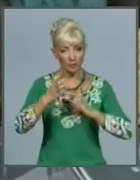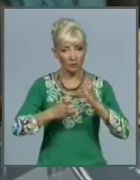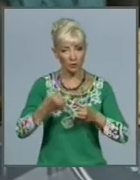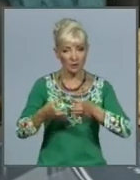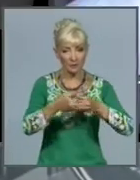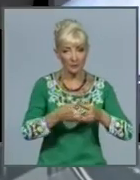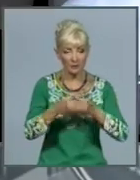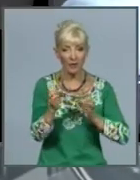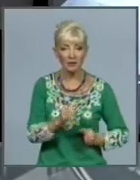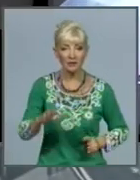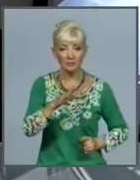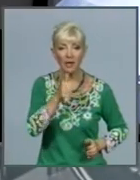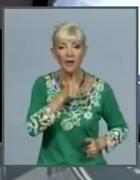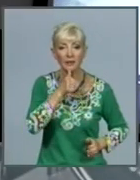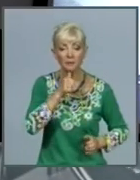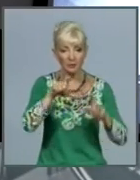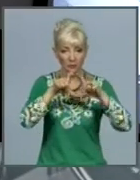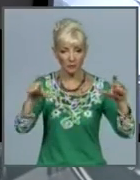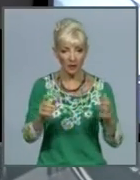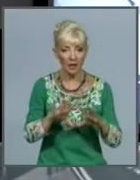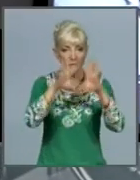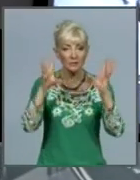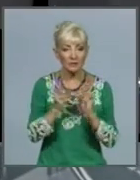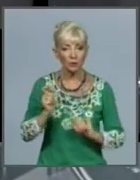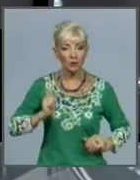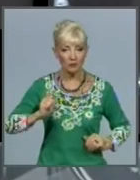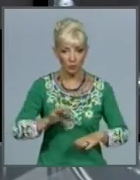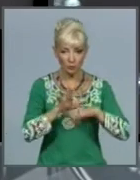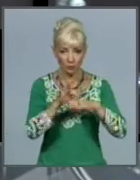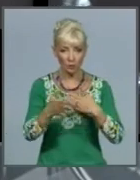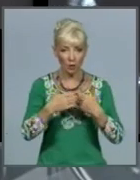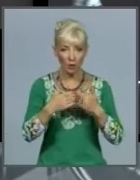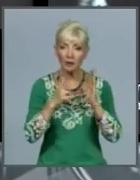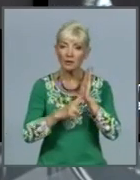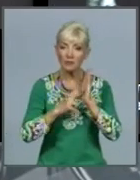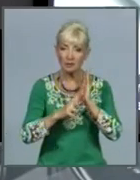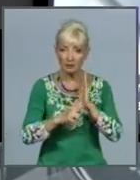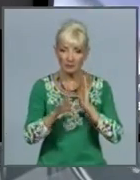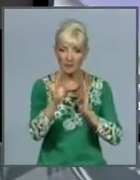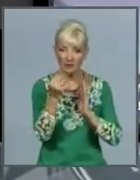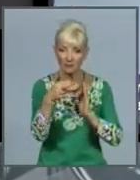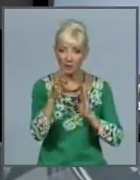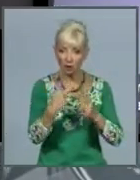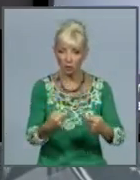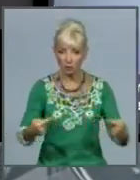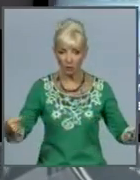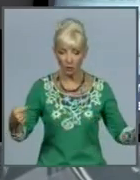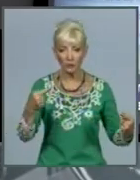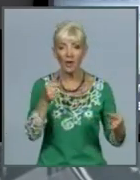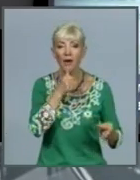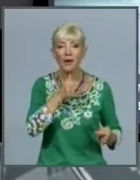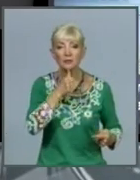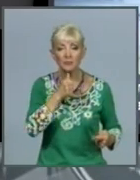експертних установ. Сьогодні інститут проводить близько 70 видів експертних досліджень. Серед унікальних